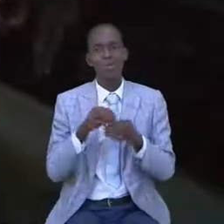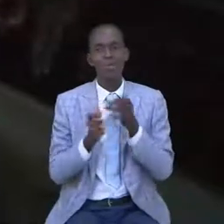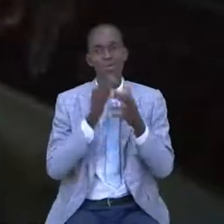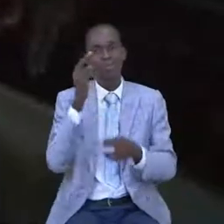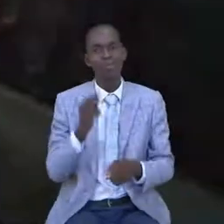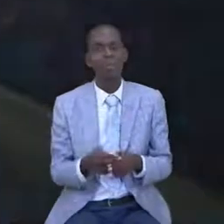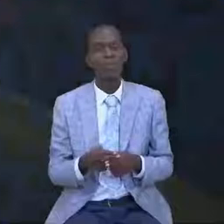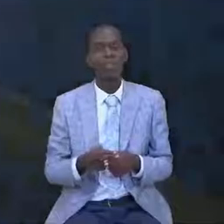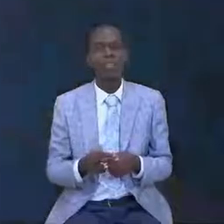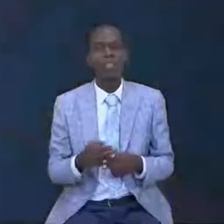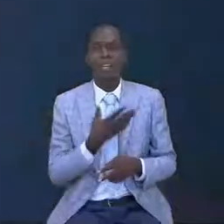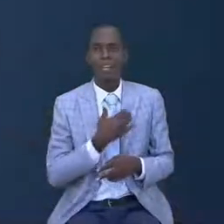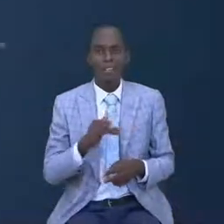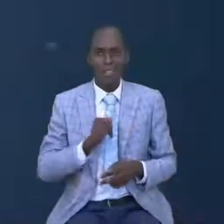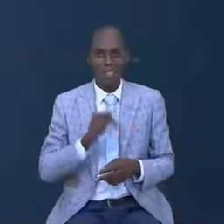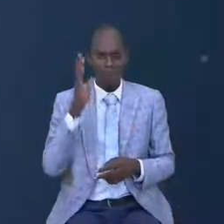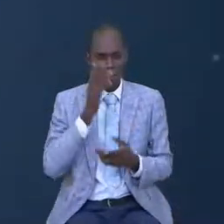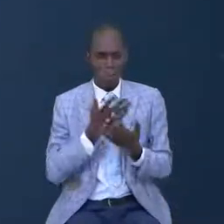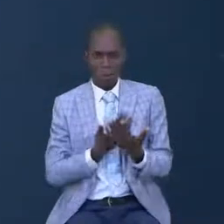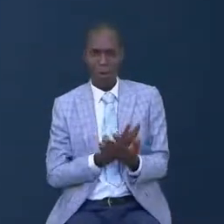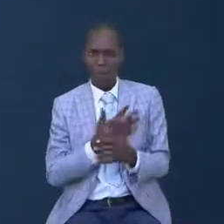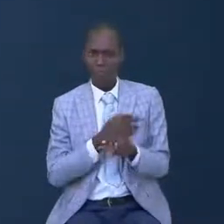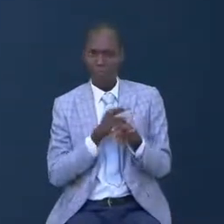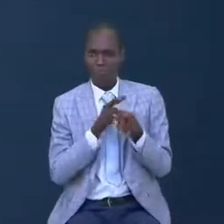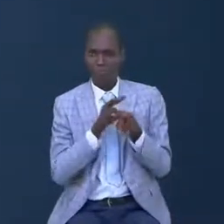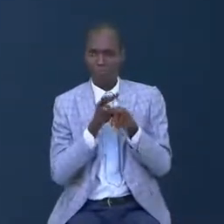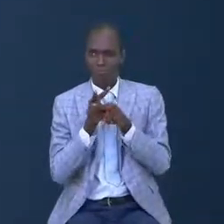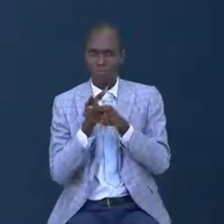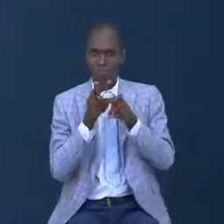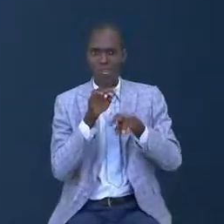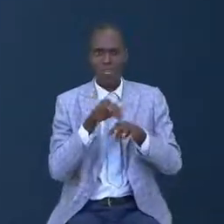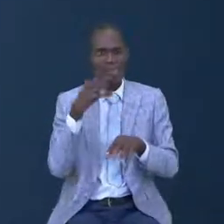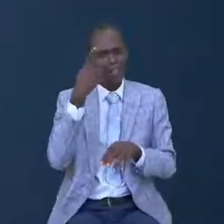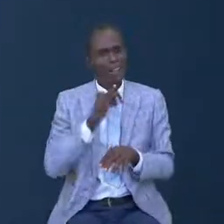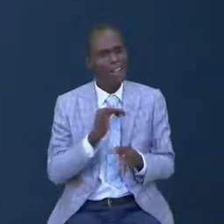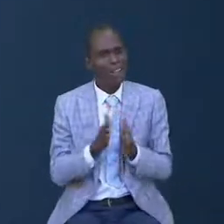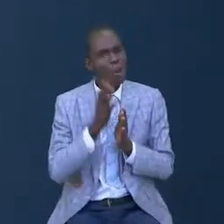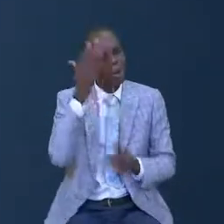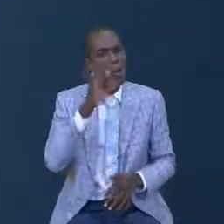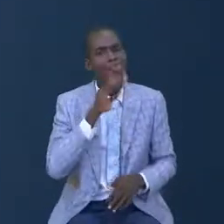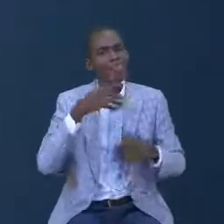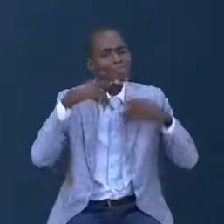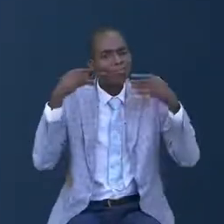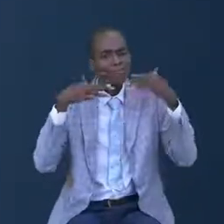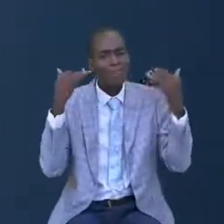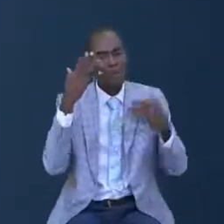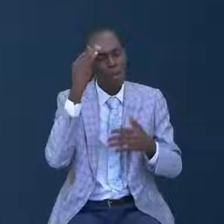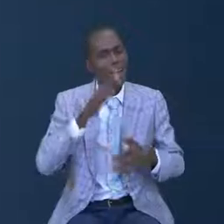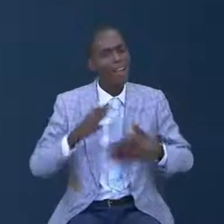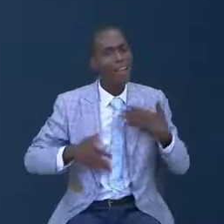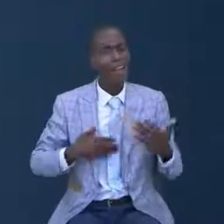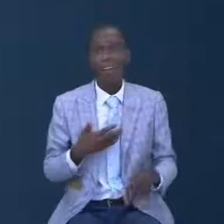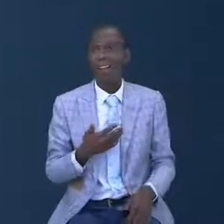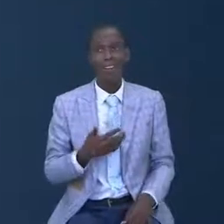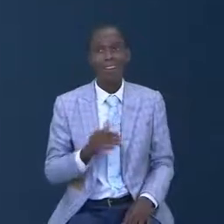et je vais te voir te lever et te mettre en rang. Je vais me lever, regarder